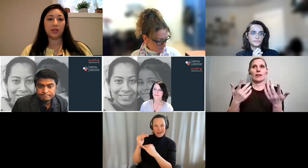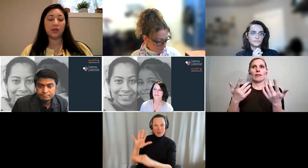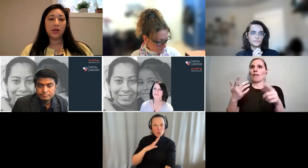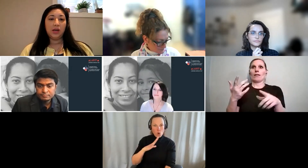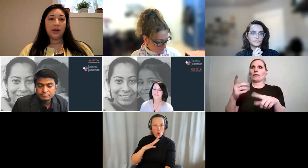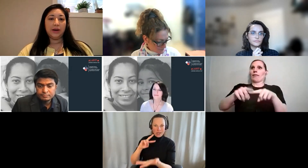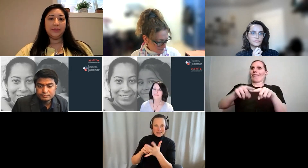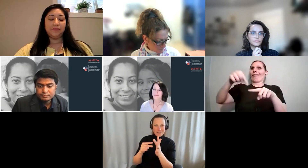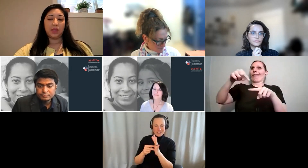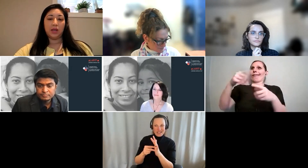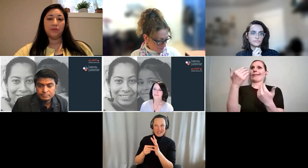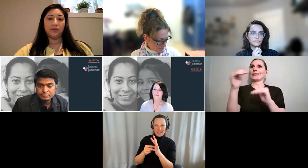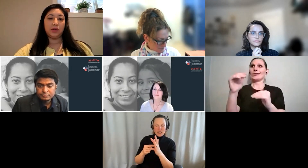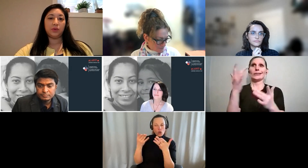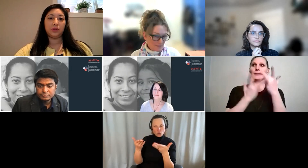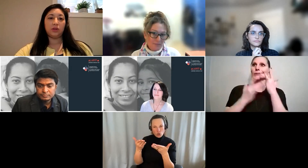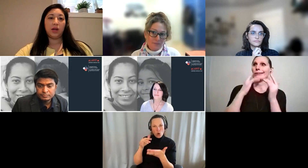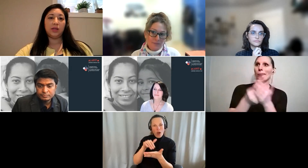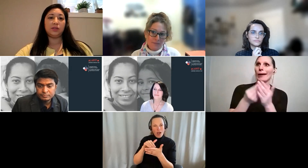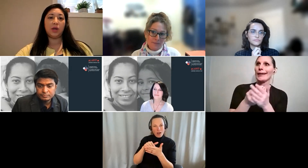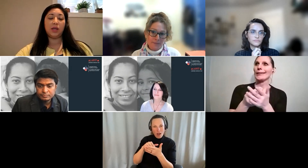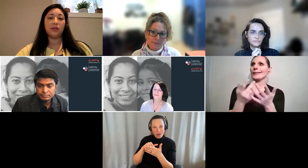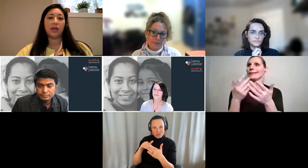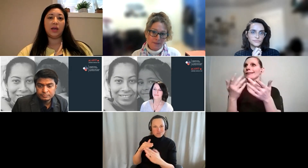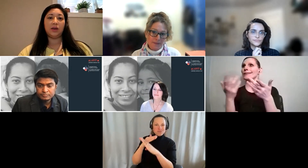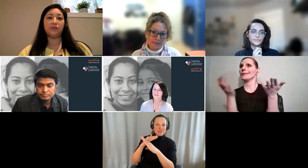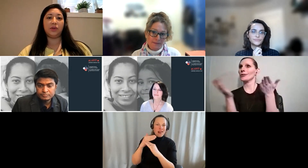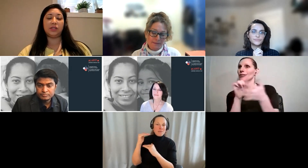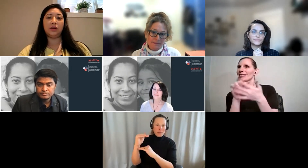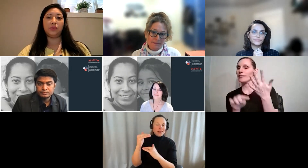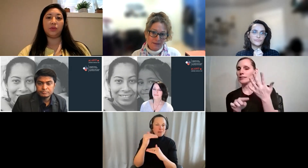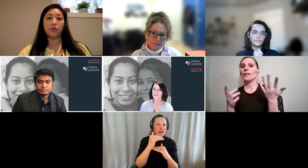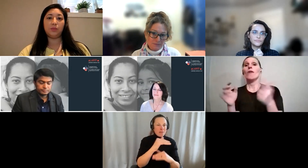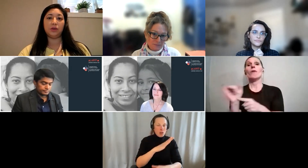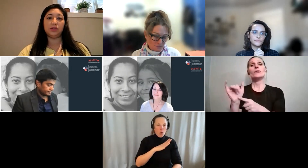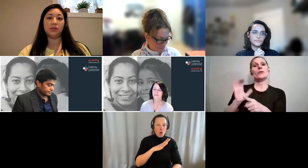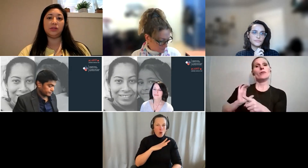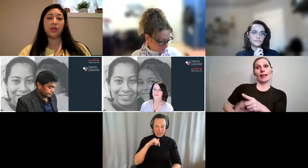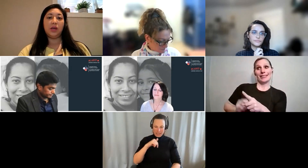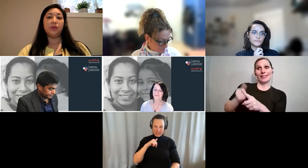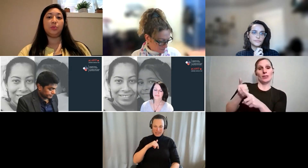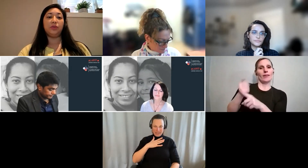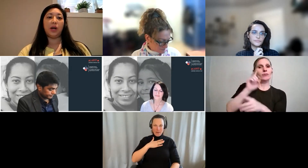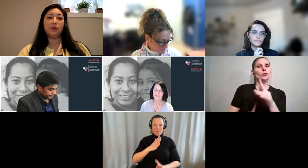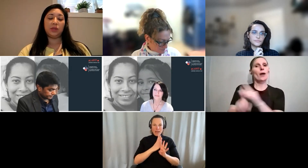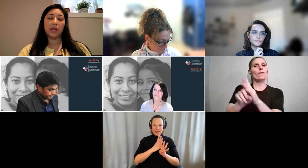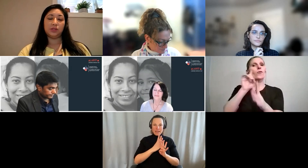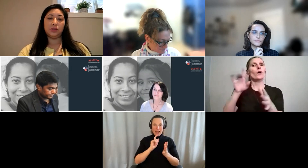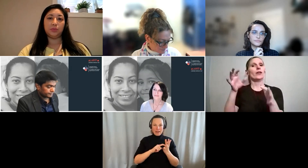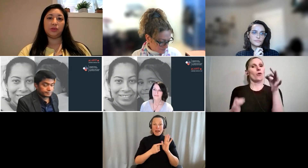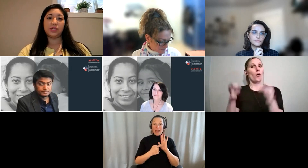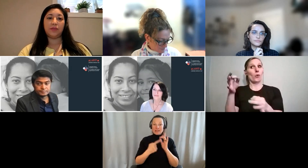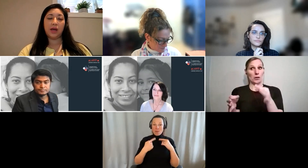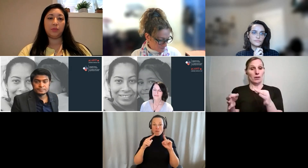limites en place. Et pour nous, avec nos clients, lorsqu'ils sont arrivés en cours et on leur